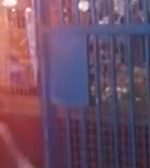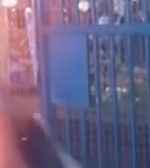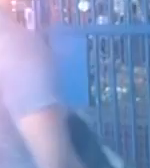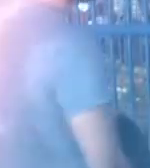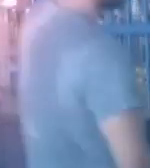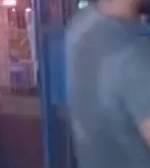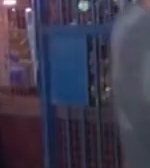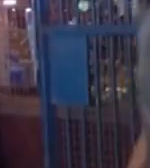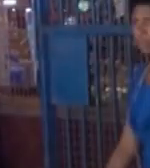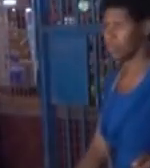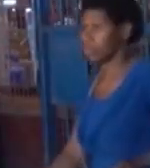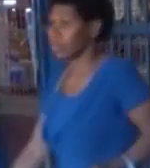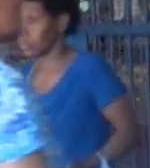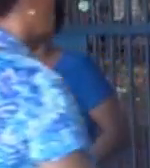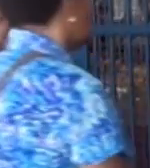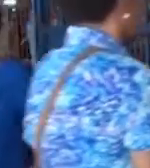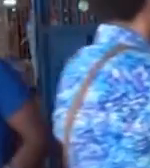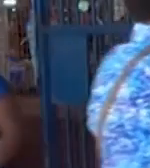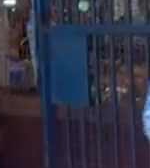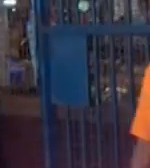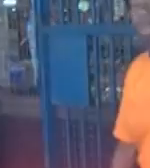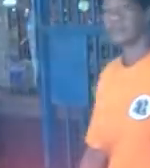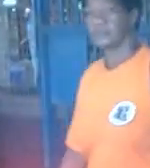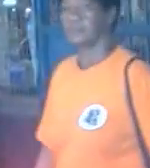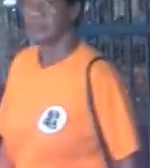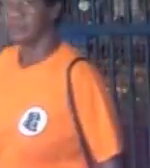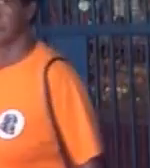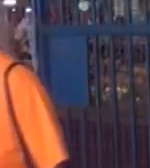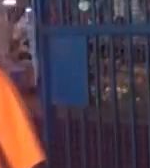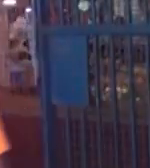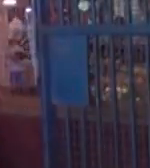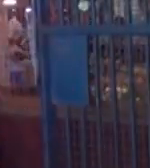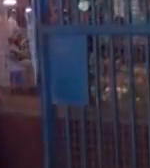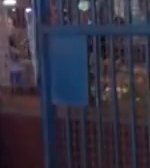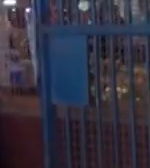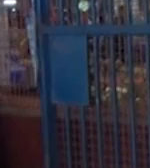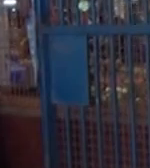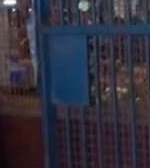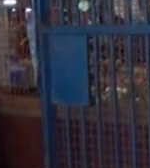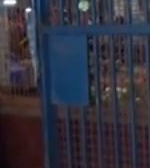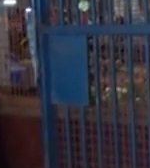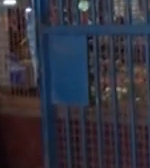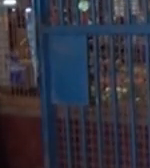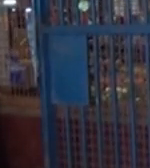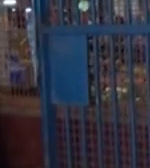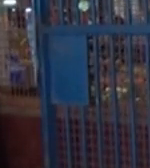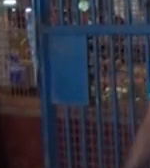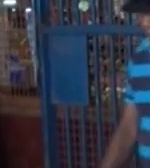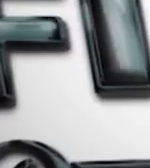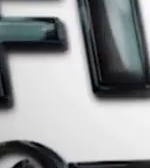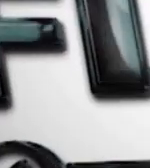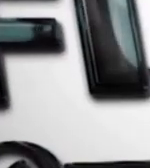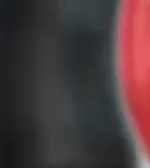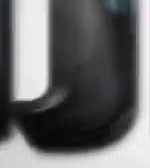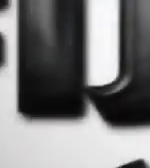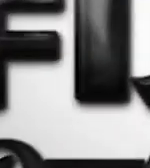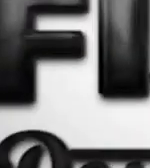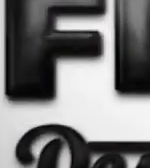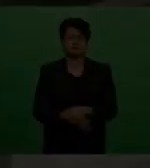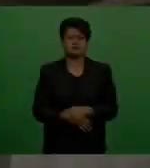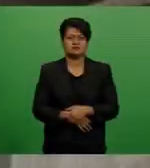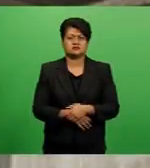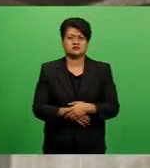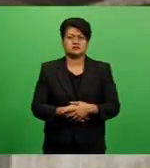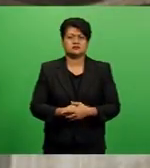कुमार स्वामी नायक गोंगो लुगु लटोका रेडियो फीजी 2 में पुराना गाना लगे हमें बहुत अच्छा लगे. Radio Fiji